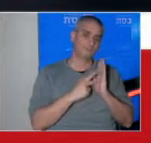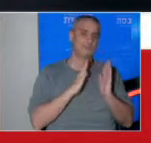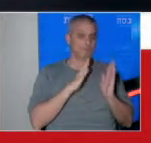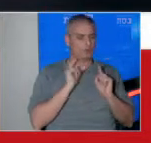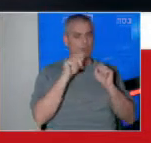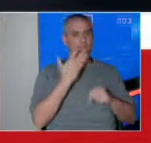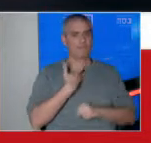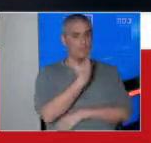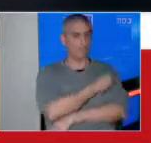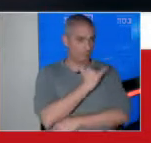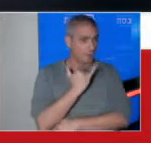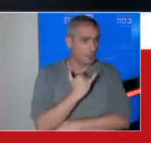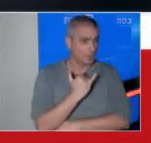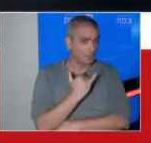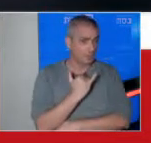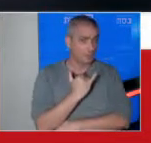לבוא ולהתחסן, זה נכון?